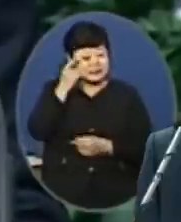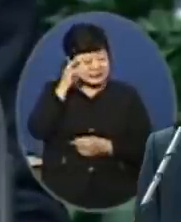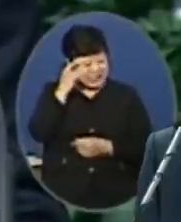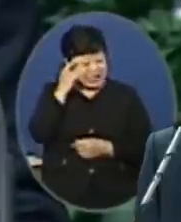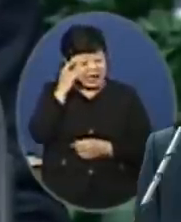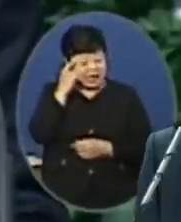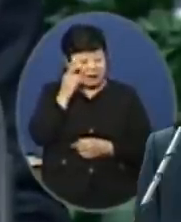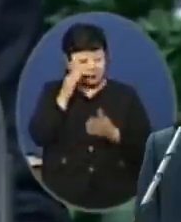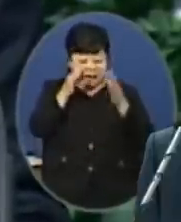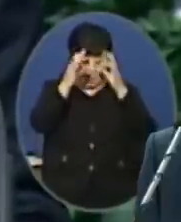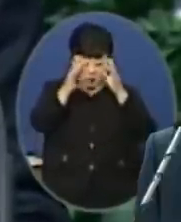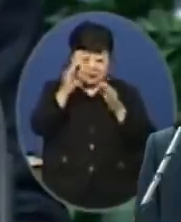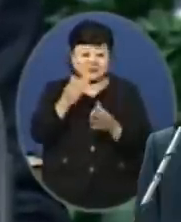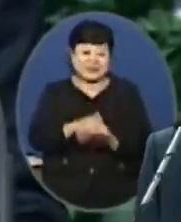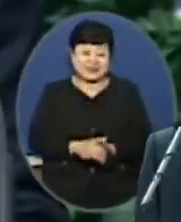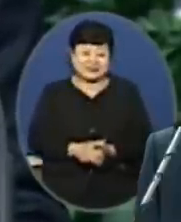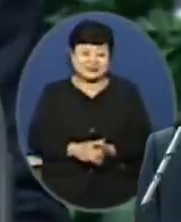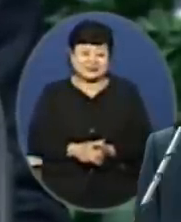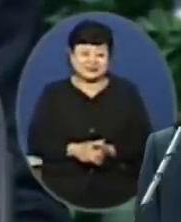생각하고 바라보아야 되는 것입니다.